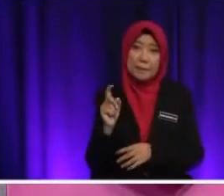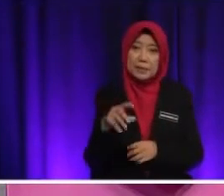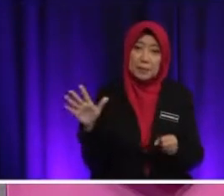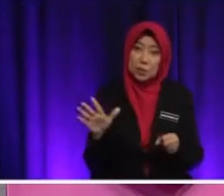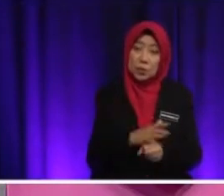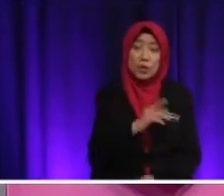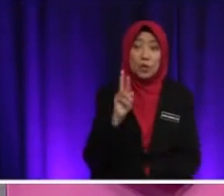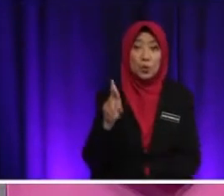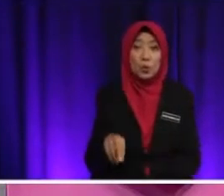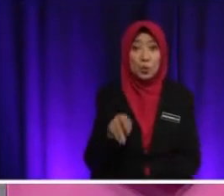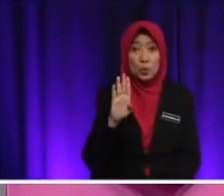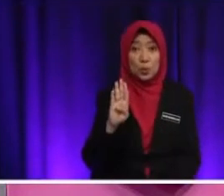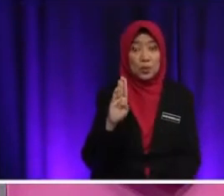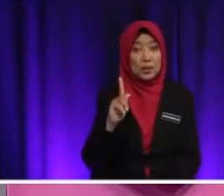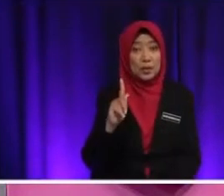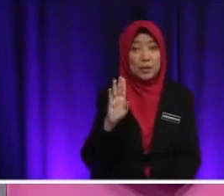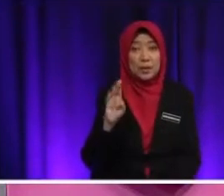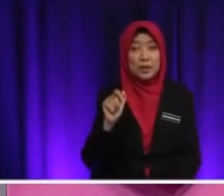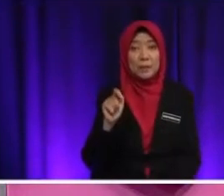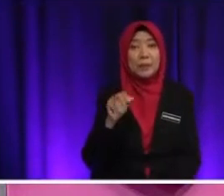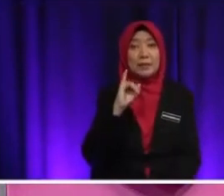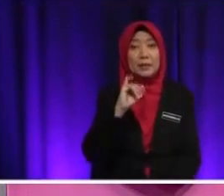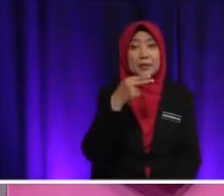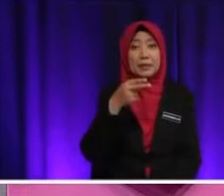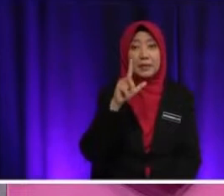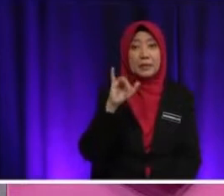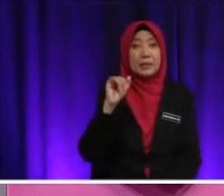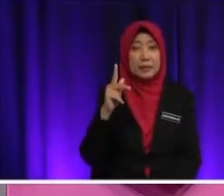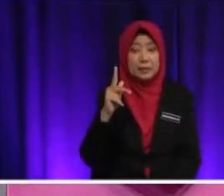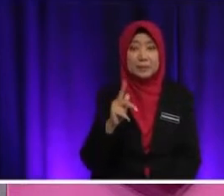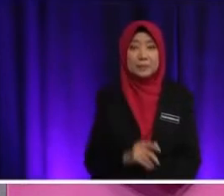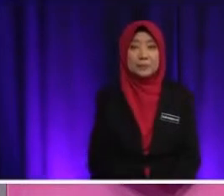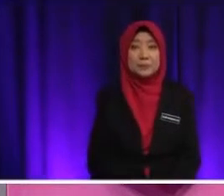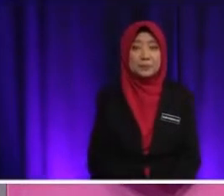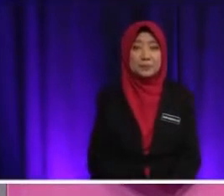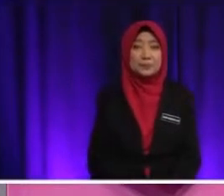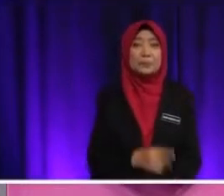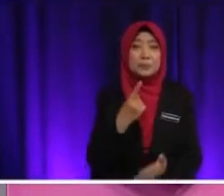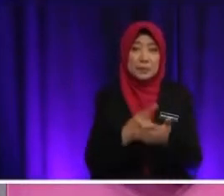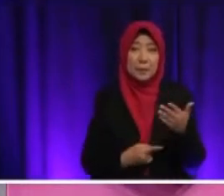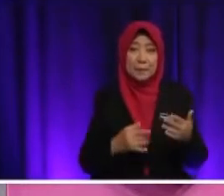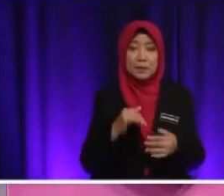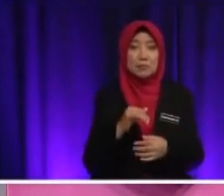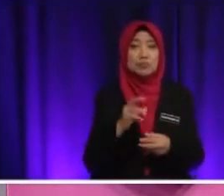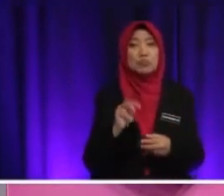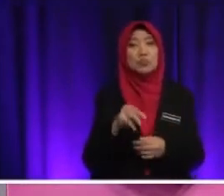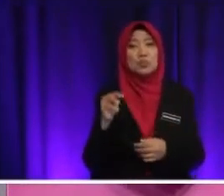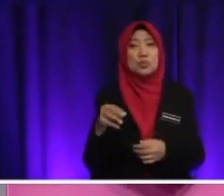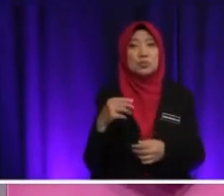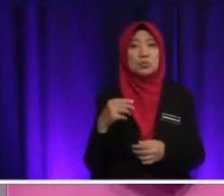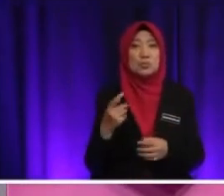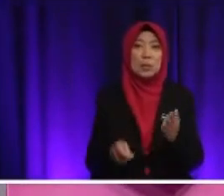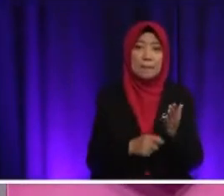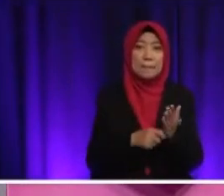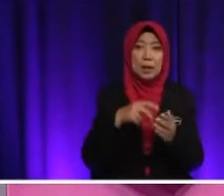rukun dia Hakim? Ihlik. Ihlik. ya. Dan murid perlu memenuhi. Okey, sikit lagi kita tengok apa isunya. Murid kerap menggunakan penanda wacana.